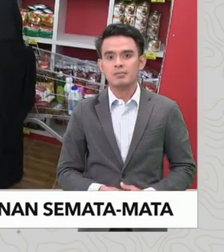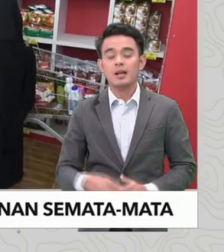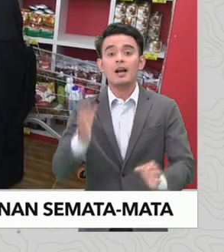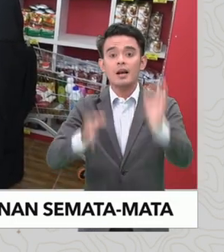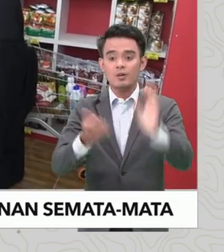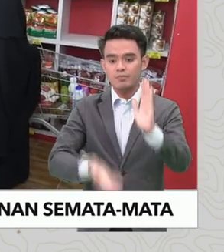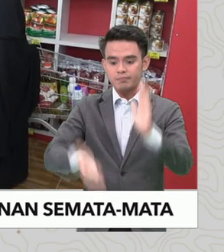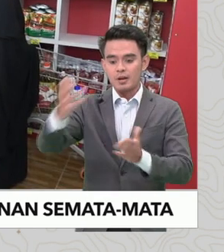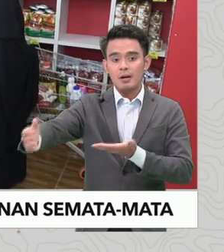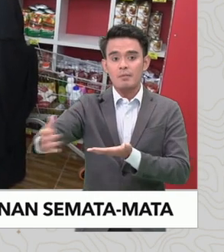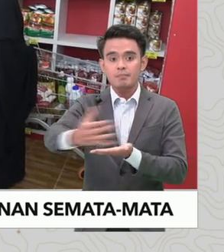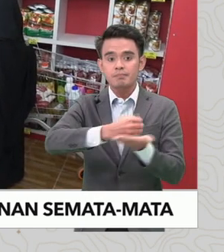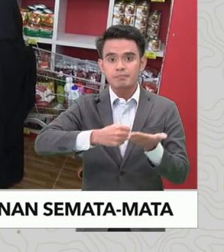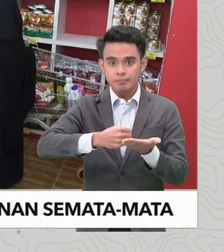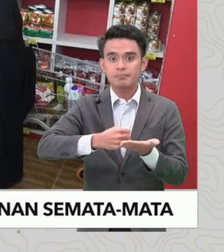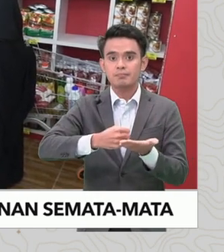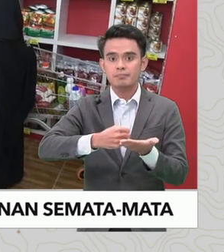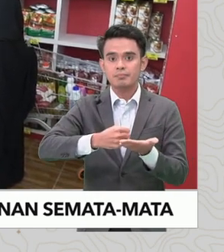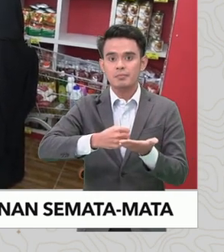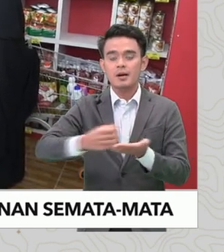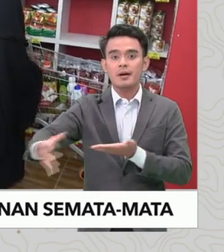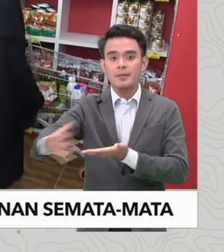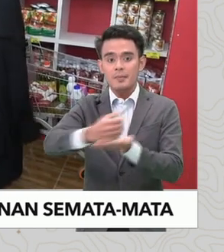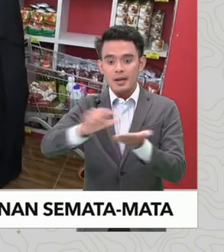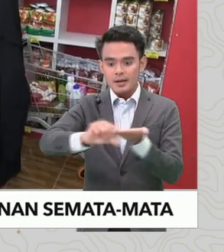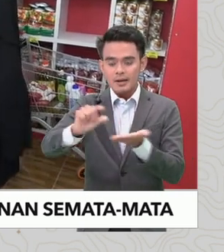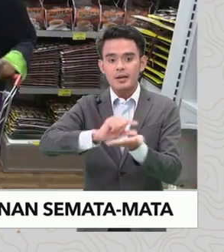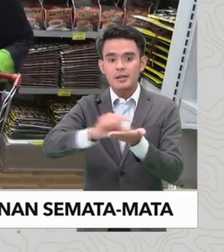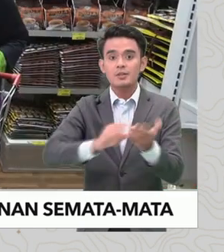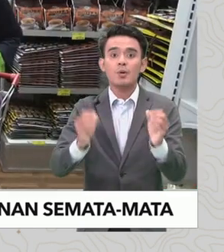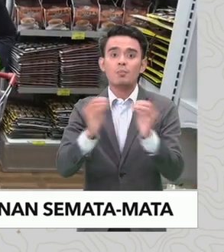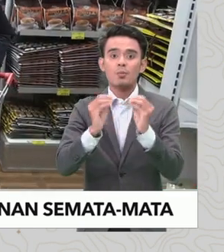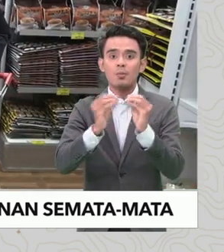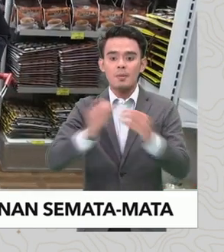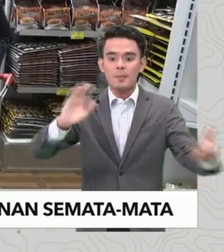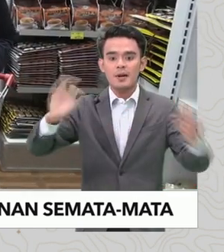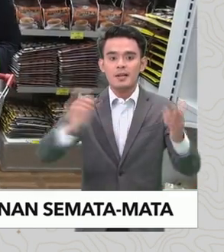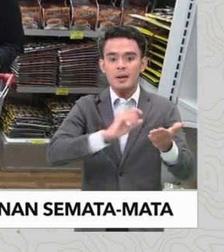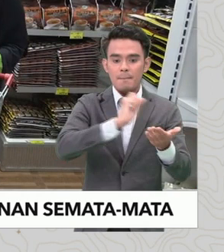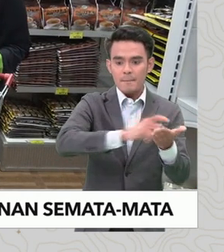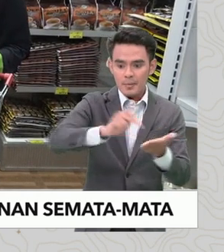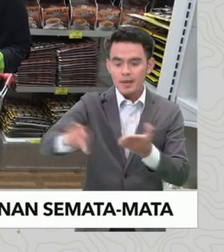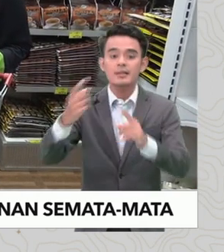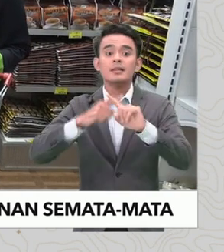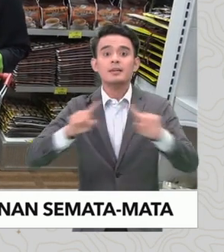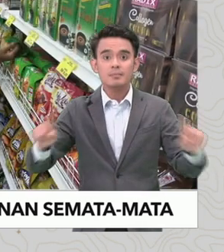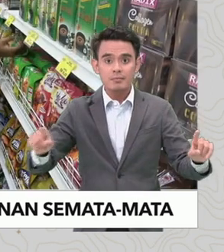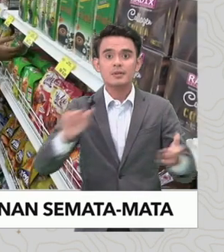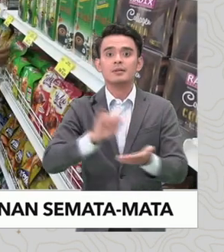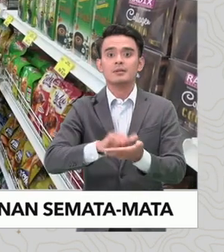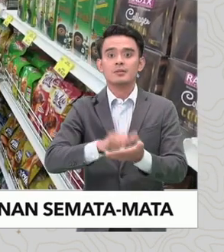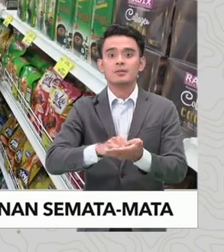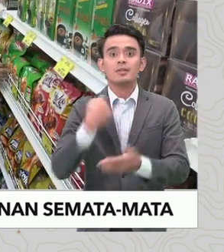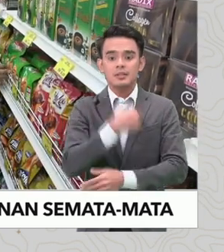pendapatan melepasi peningkatan harga ataupun inflasi itu. Tapi keadaannya berlaku sebaliknya yang kita